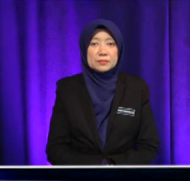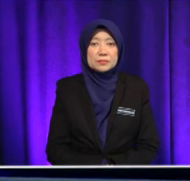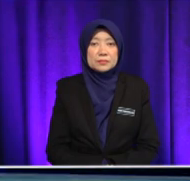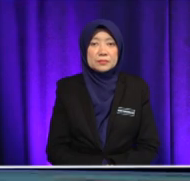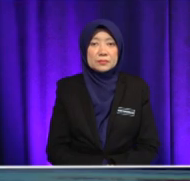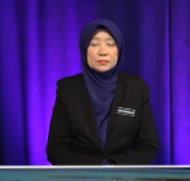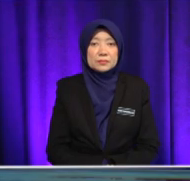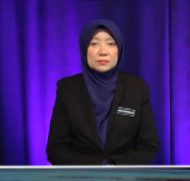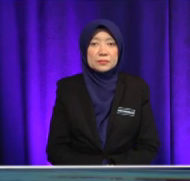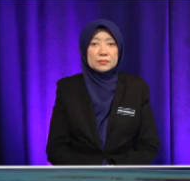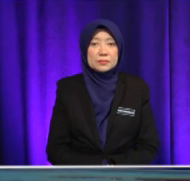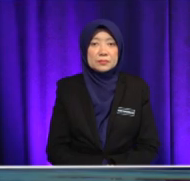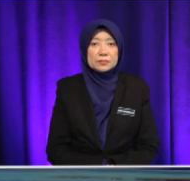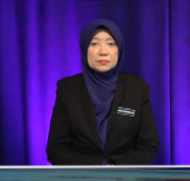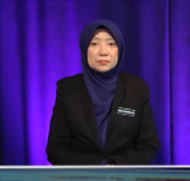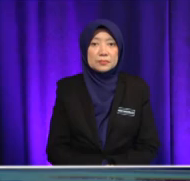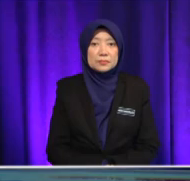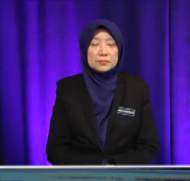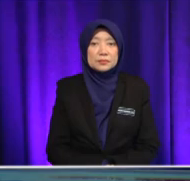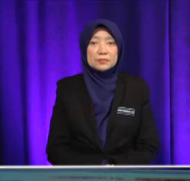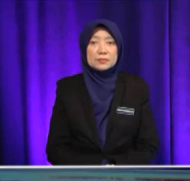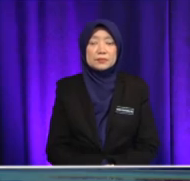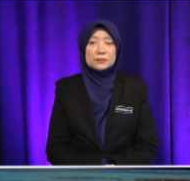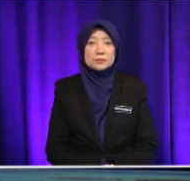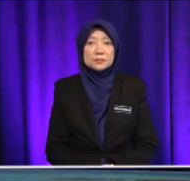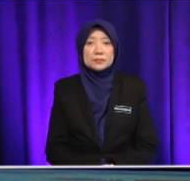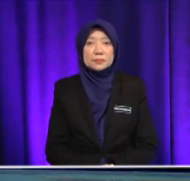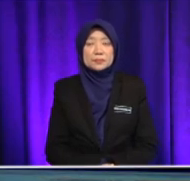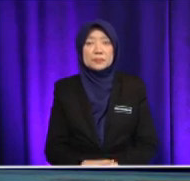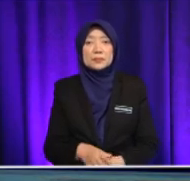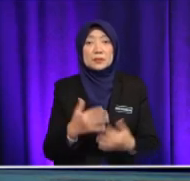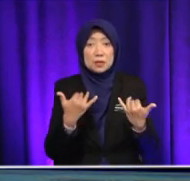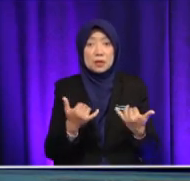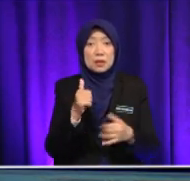Okey. Okey. Okey, baik. Okey, tutup balik. Okey. Alkali pula.